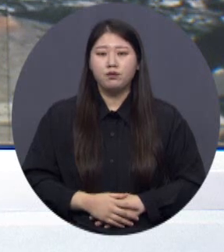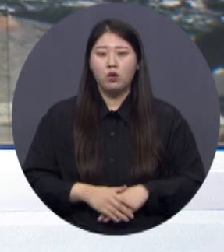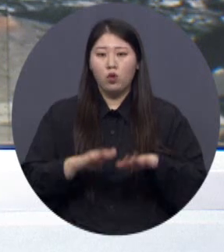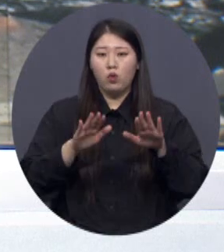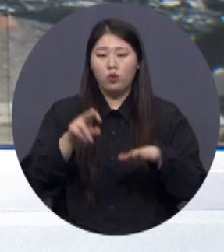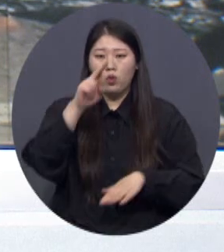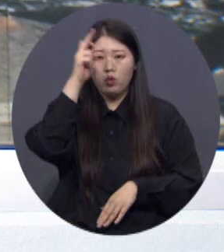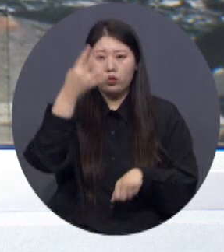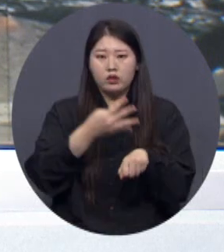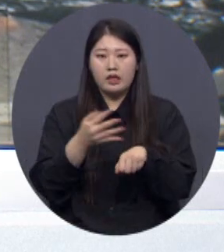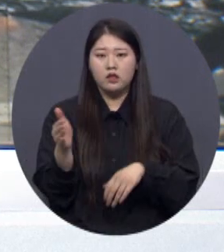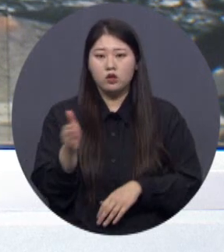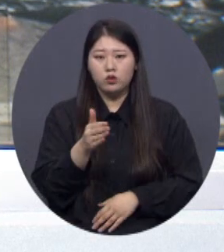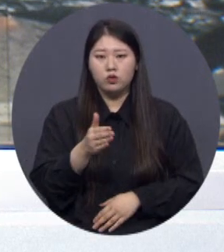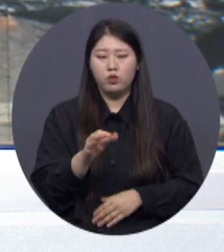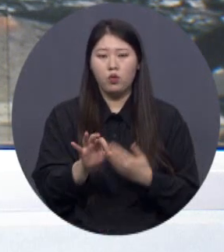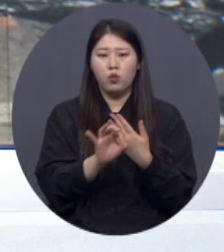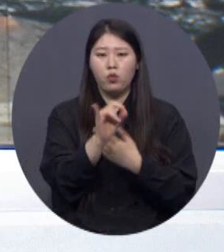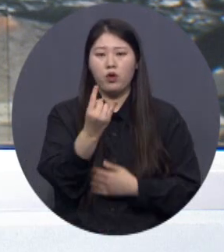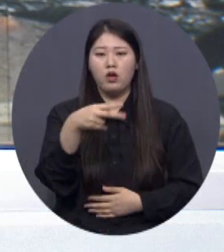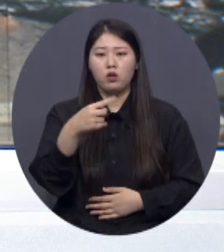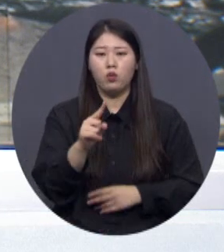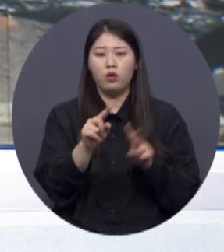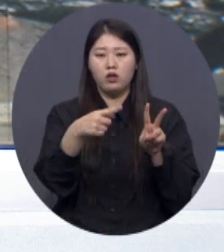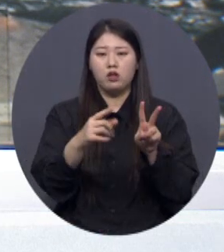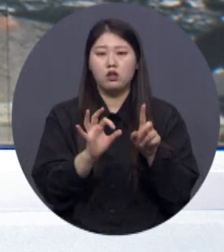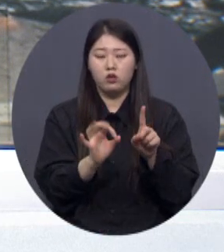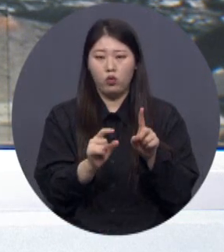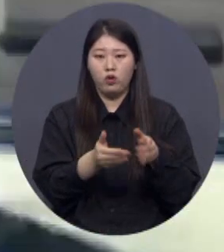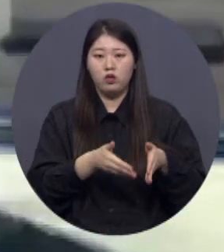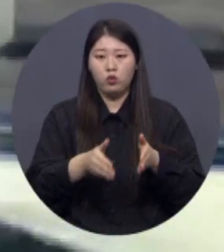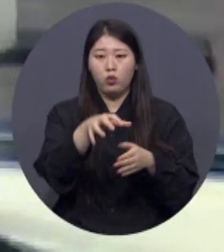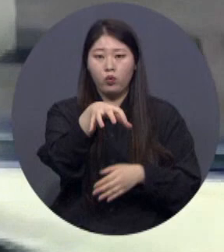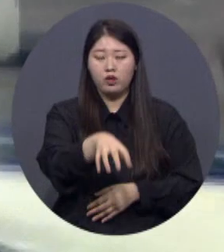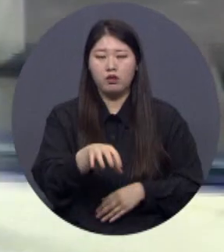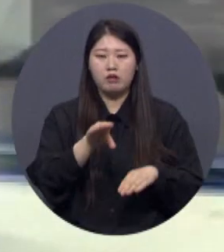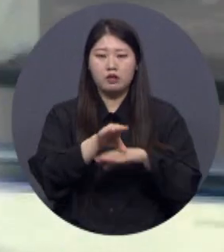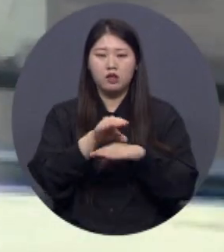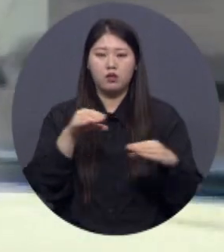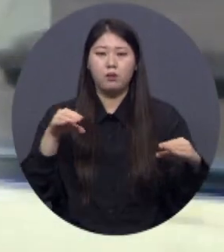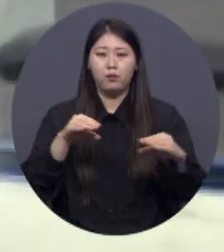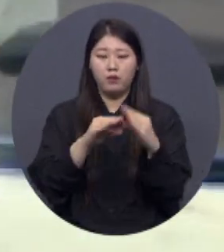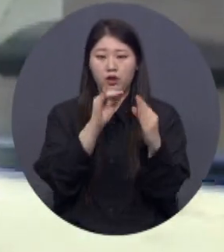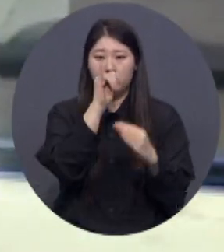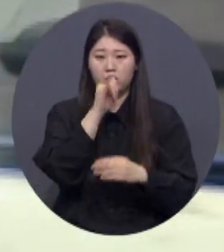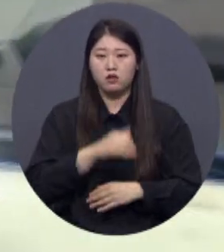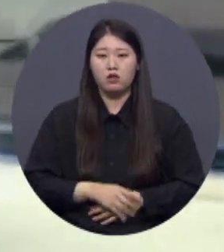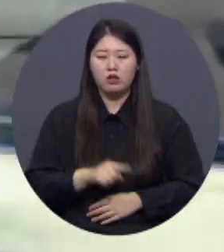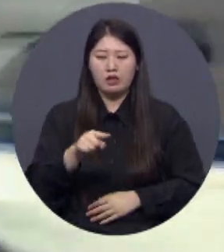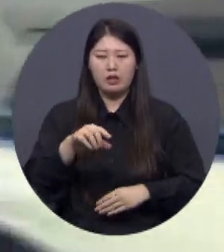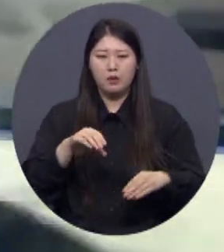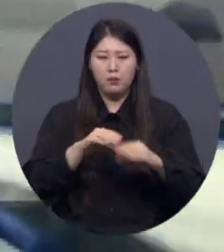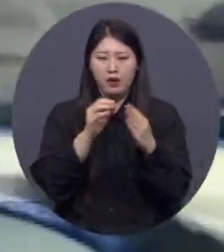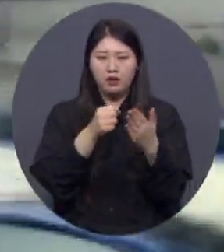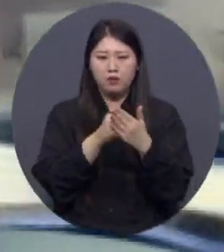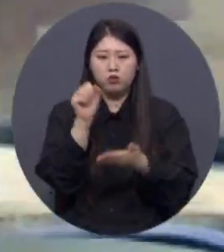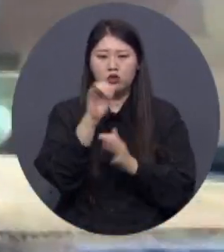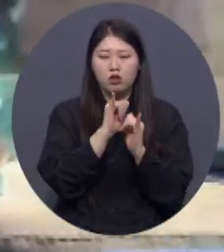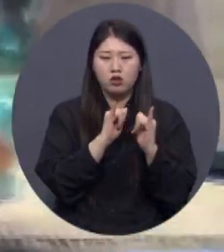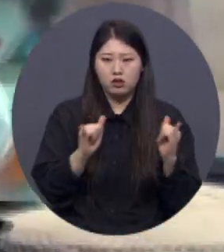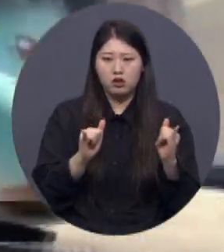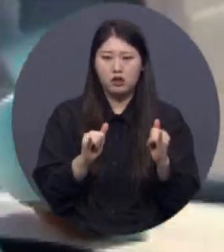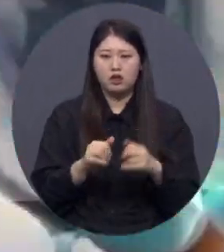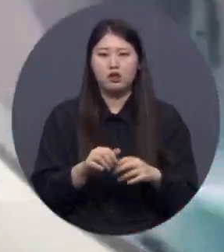오늘 오후 4시쯤 제주시 외도동 외도1동의한 도로에서 승용차 두대가 부딪혔습니다이 사고로 운전자와